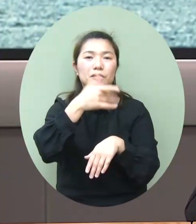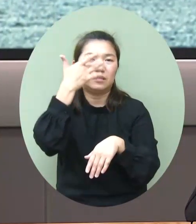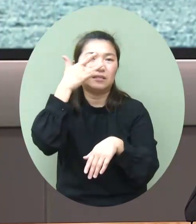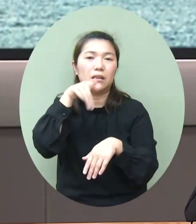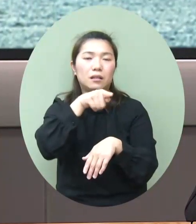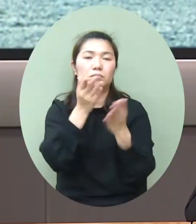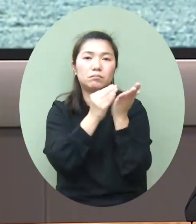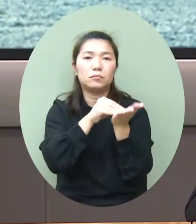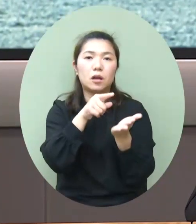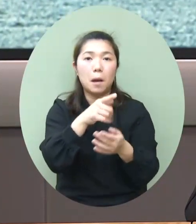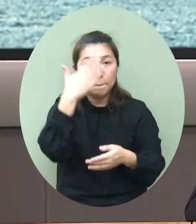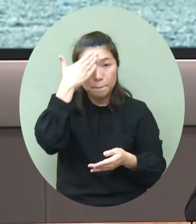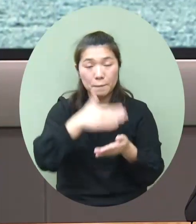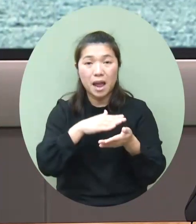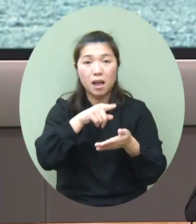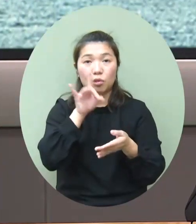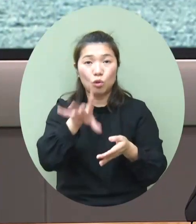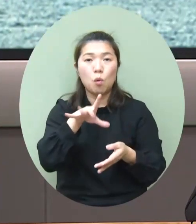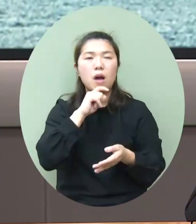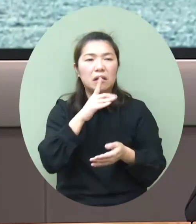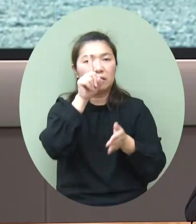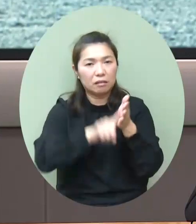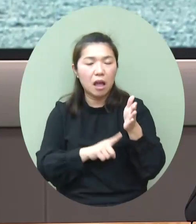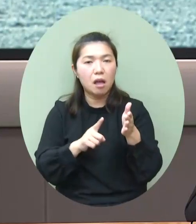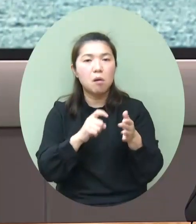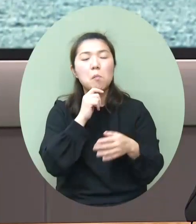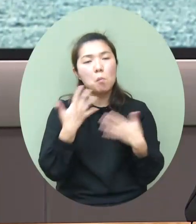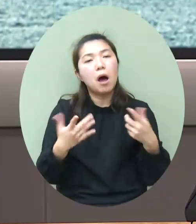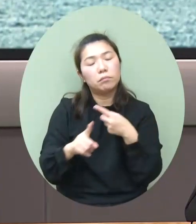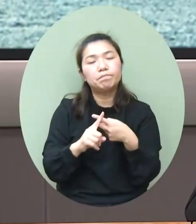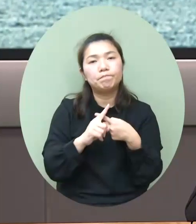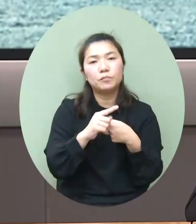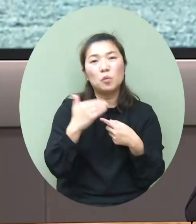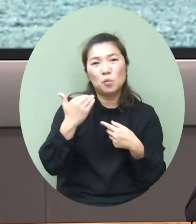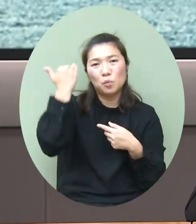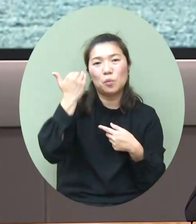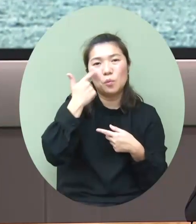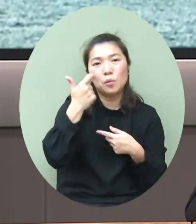就并发，这些是新发的病例，它的病毒量比较低，